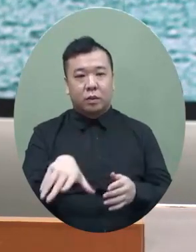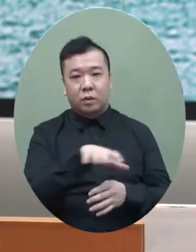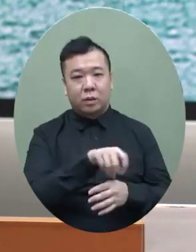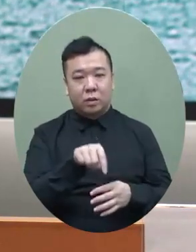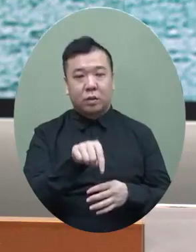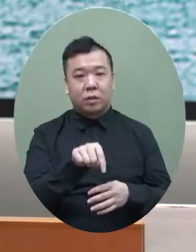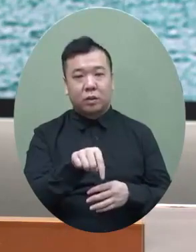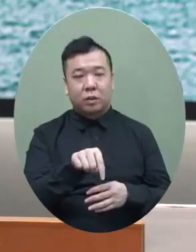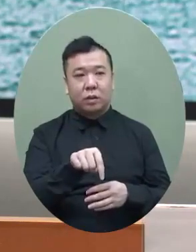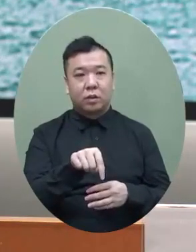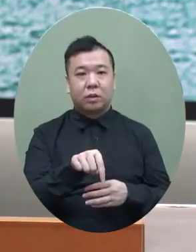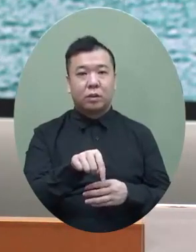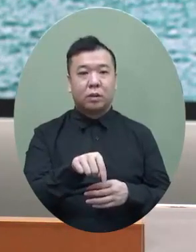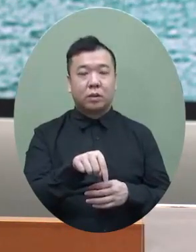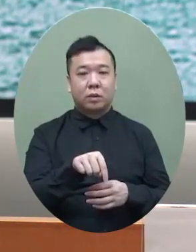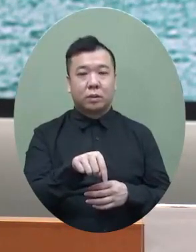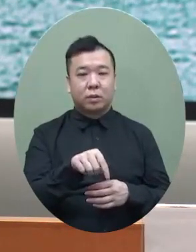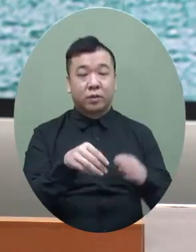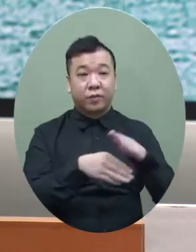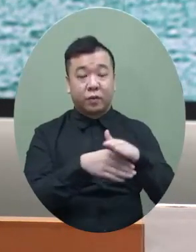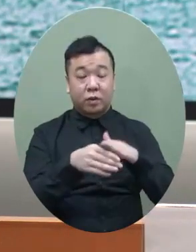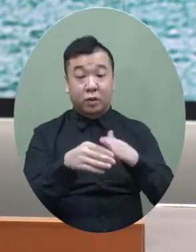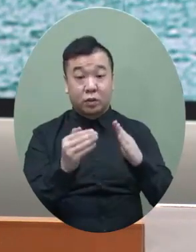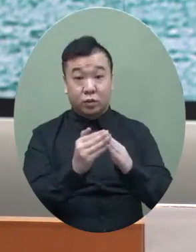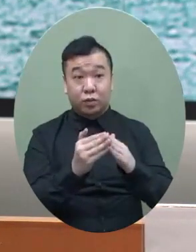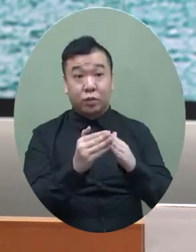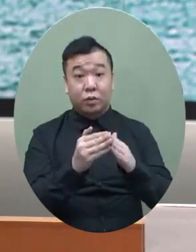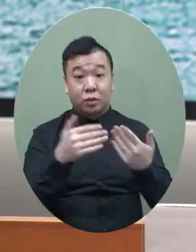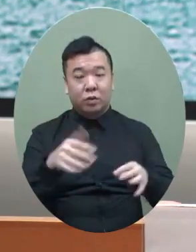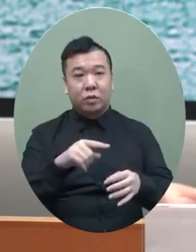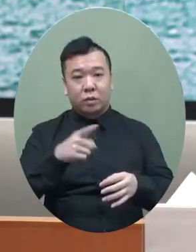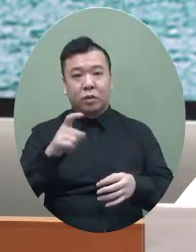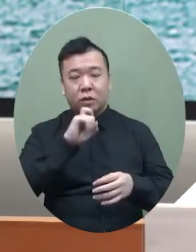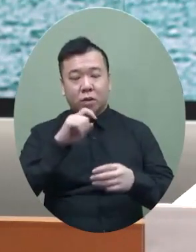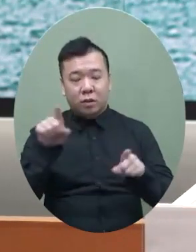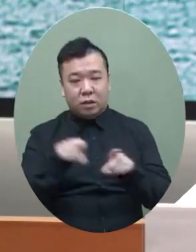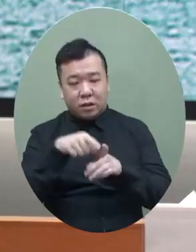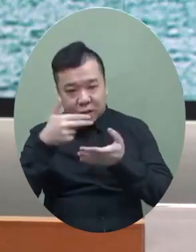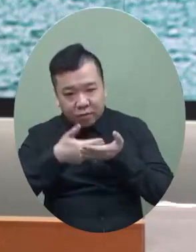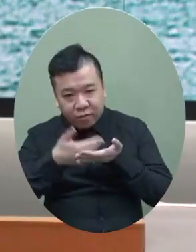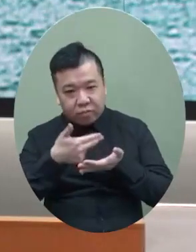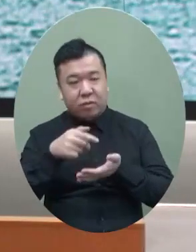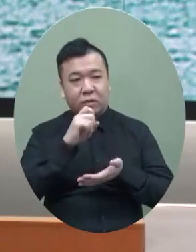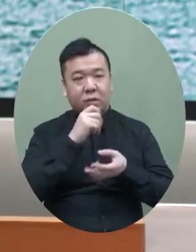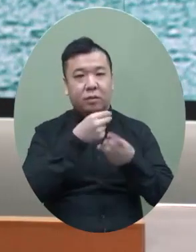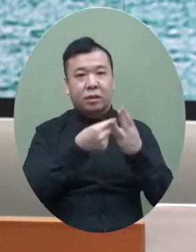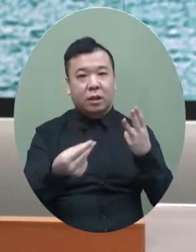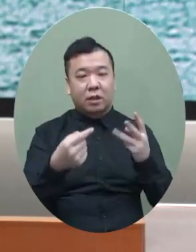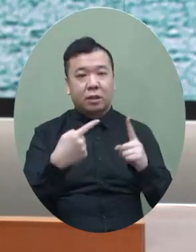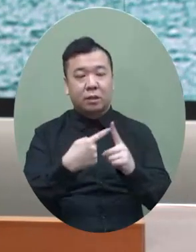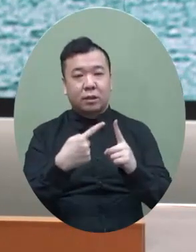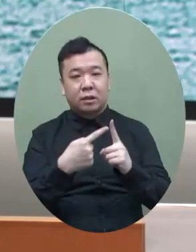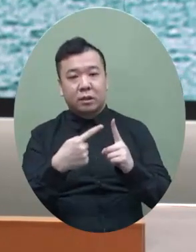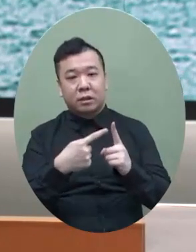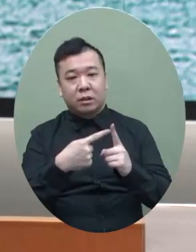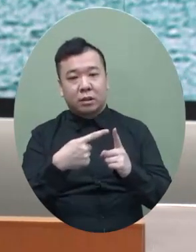都除了在房間裡居住，都有在廳那裡一起吃飯各樣，所以有37人呢